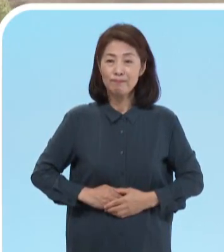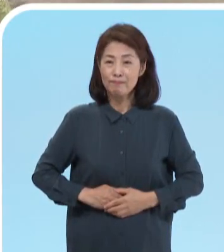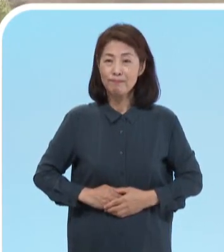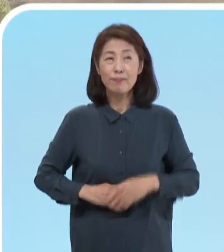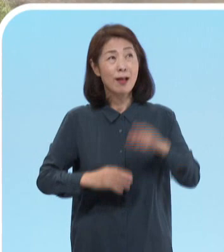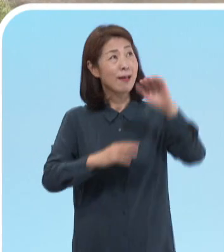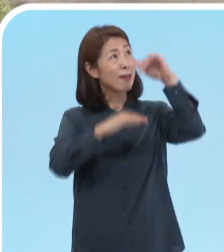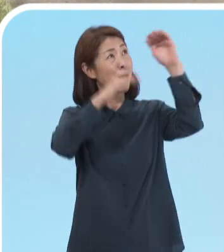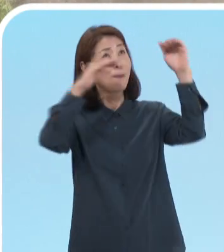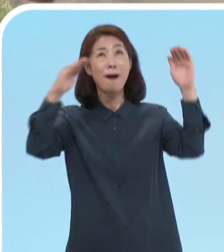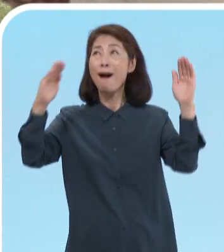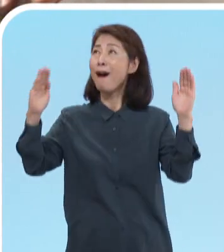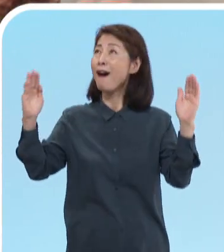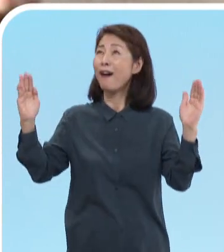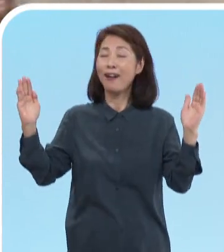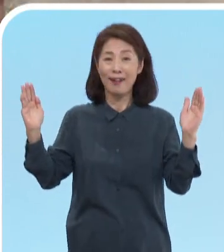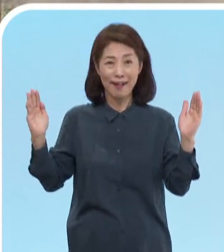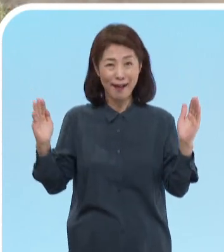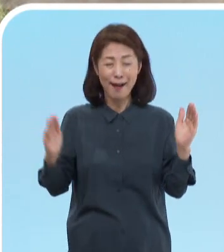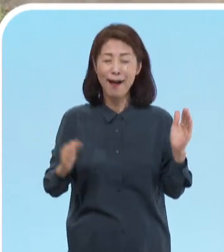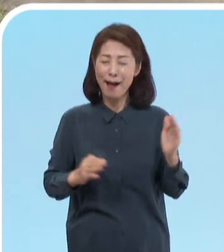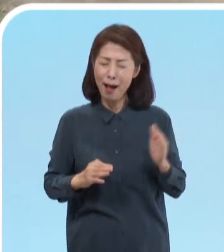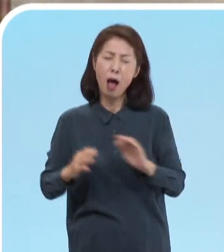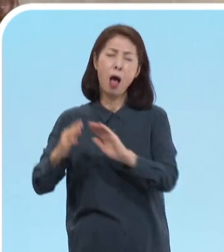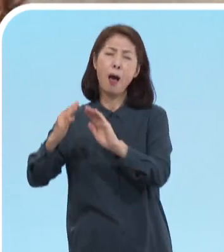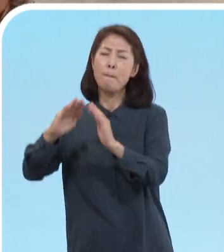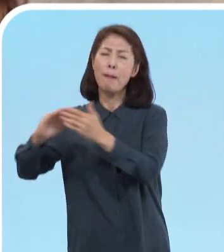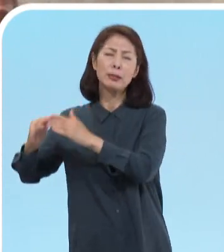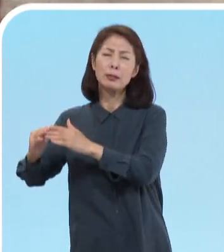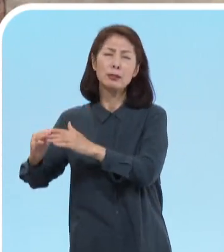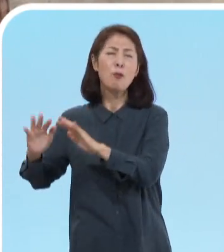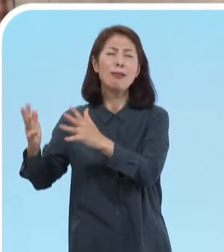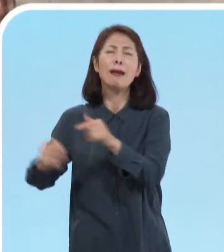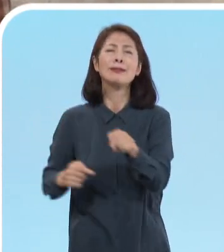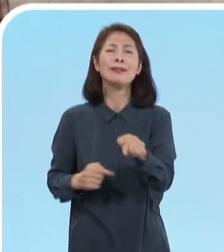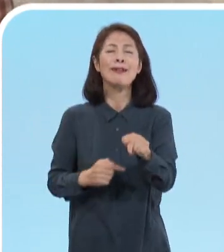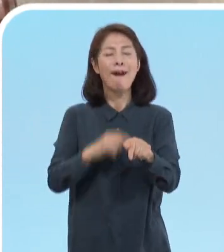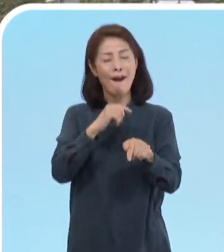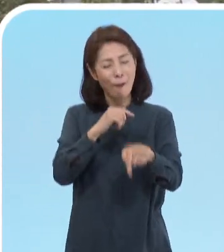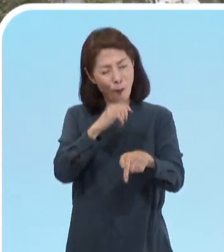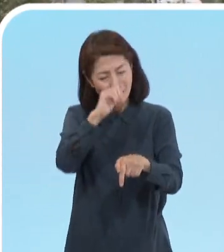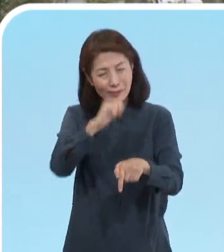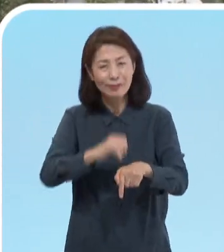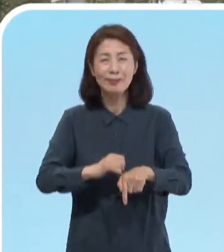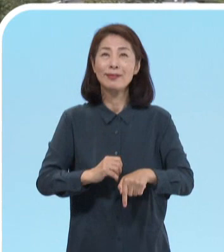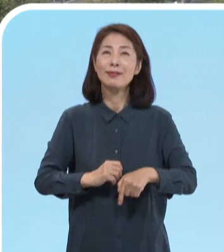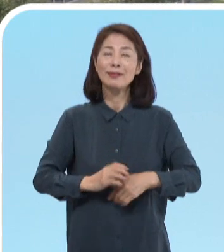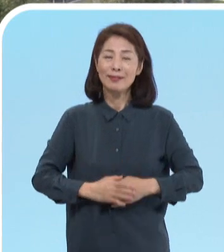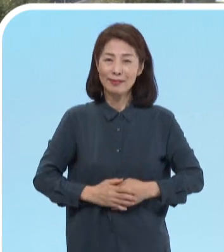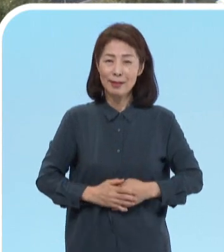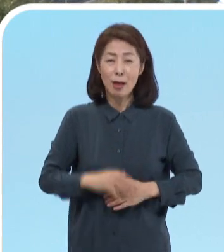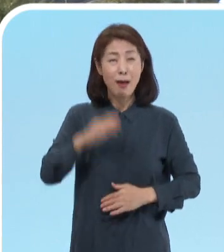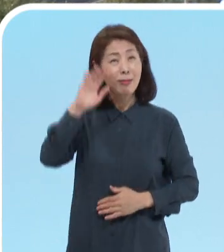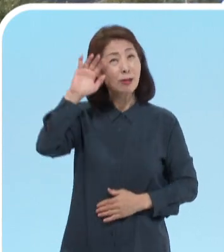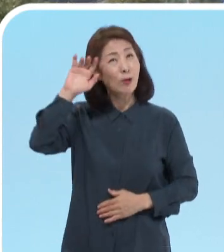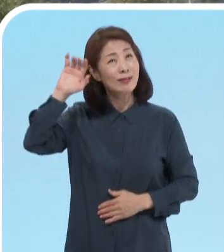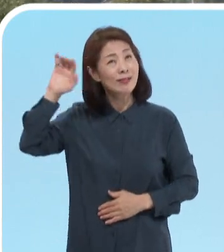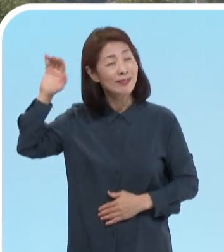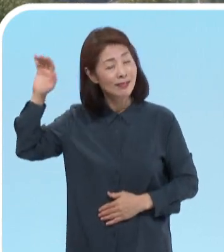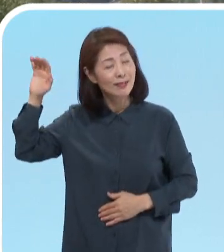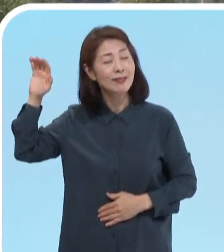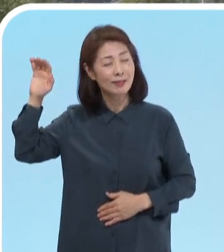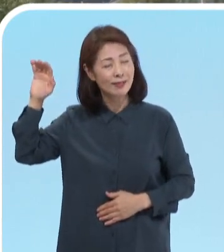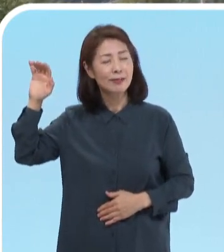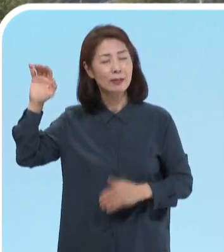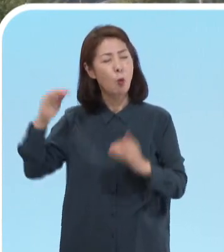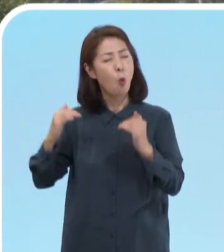自然に囲まれて緑あふれる、 はい、 なかなか都会にこういう場所ないですから ね。 そうですね。雰囲気が、うん、あの昔懐かしくていい